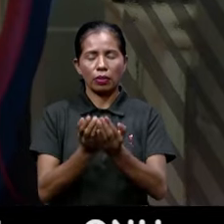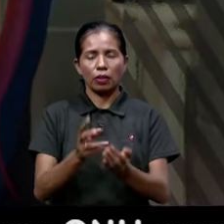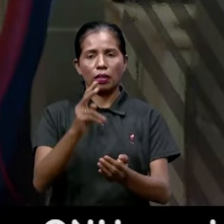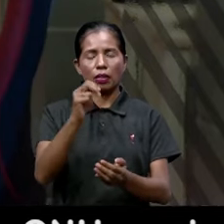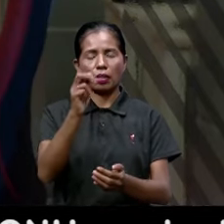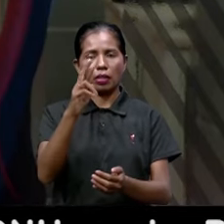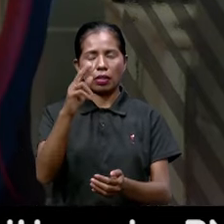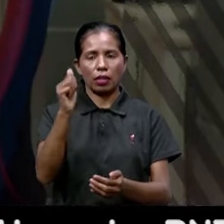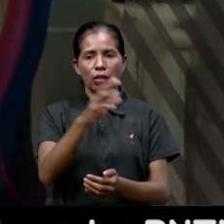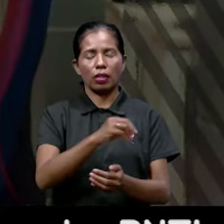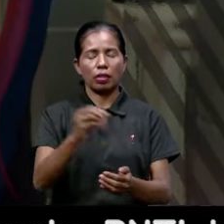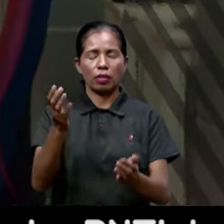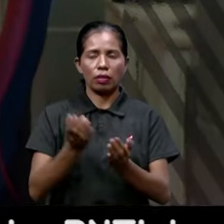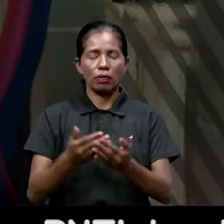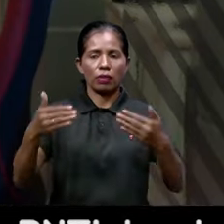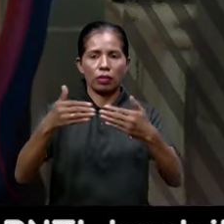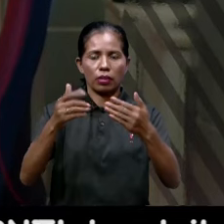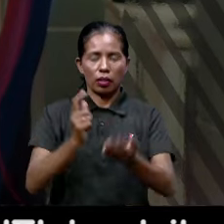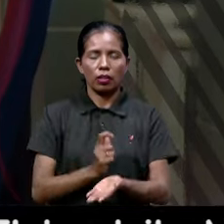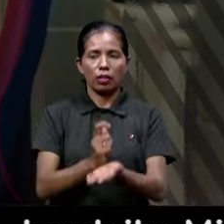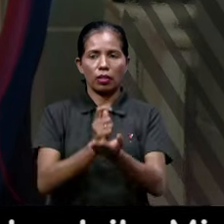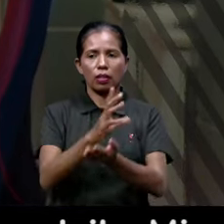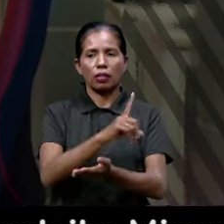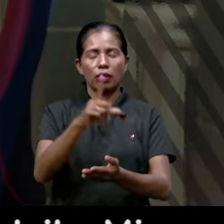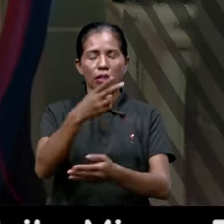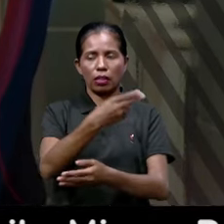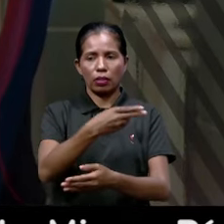Ar fron